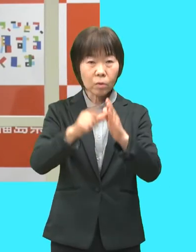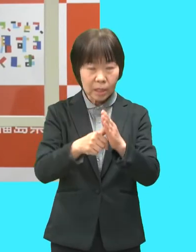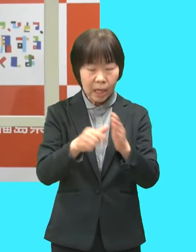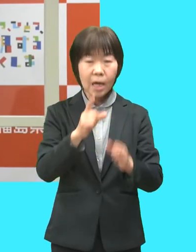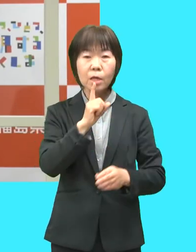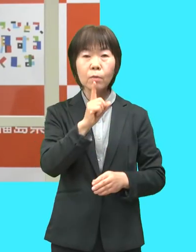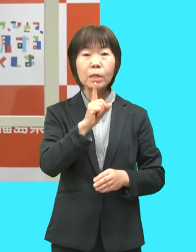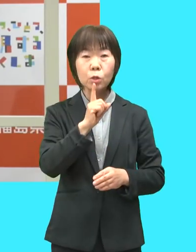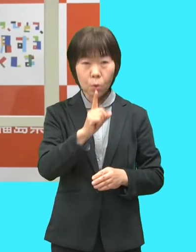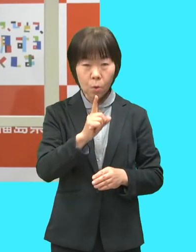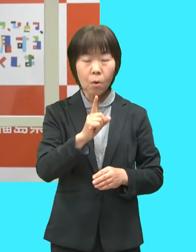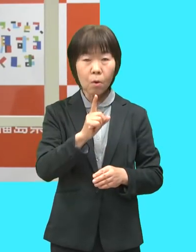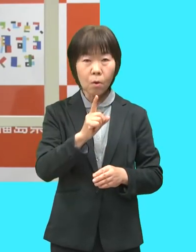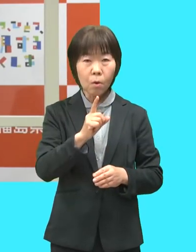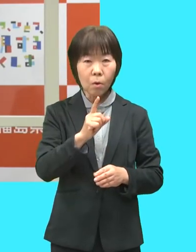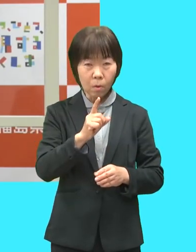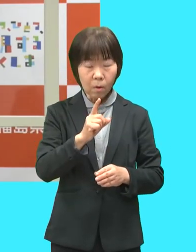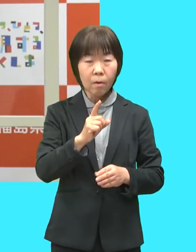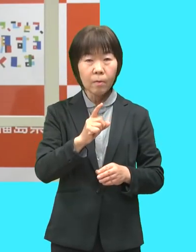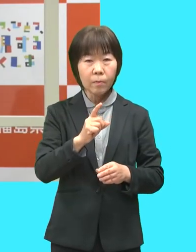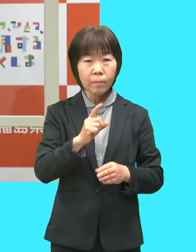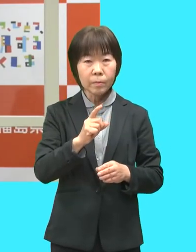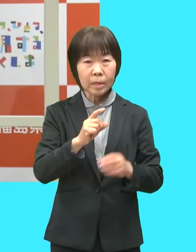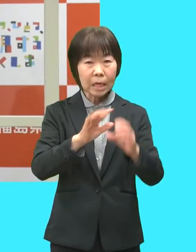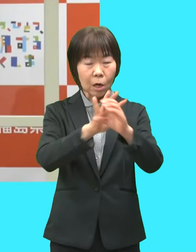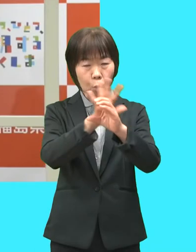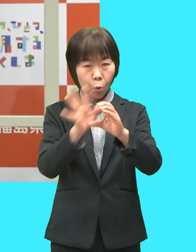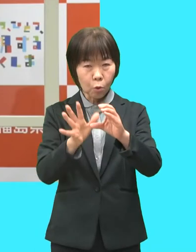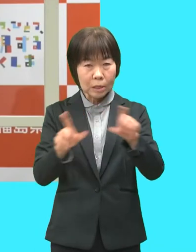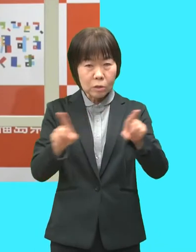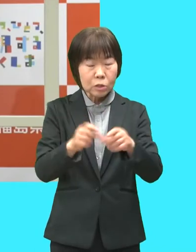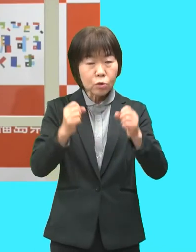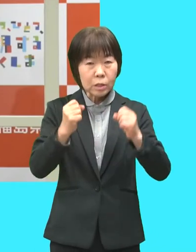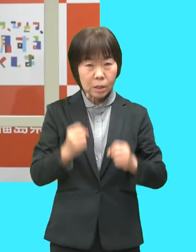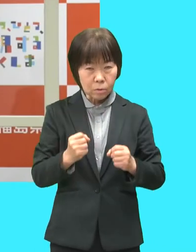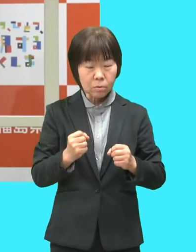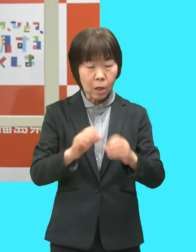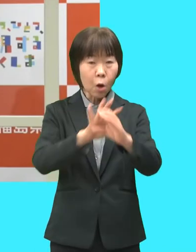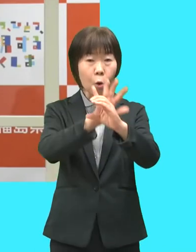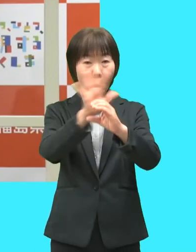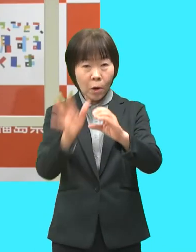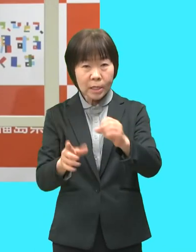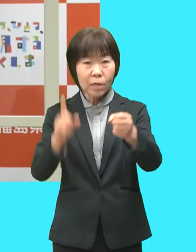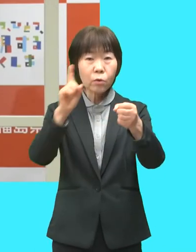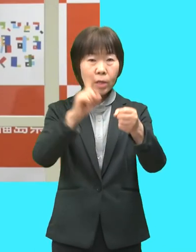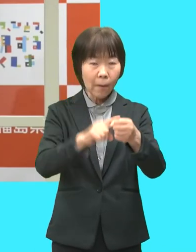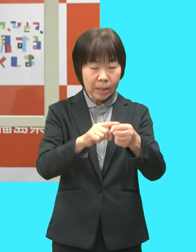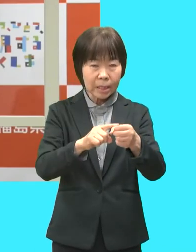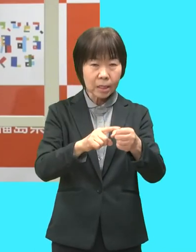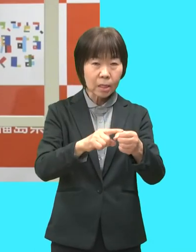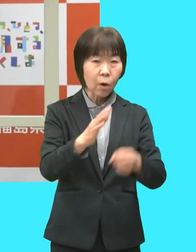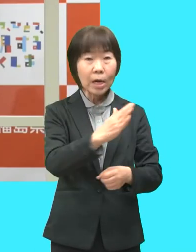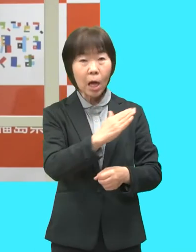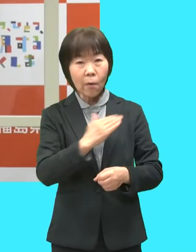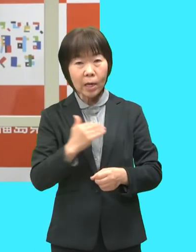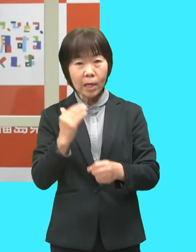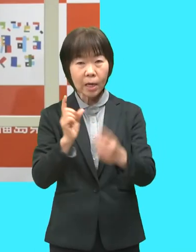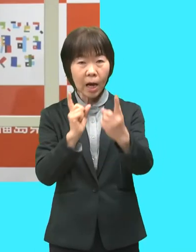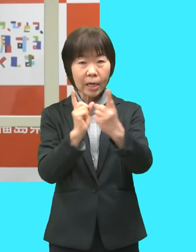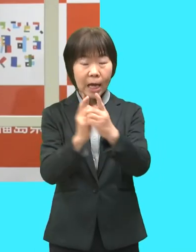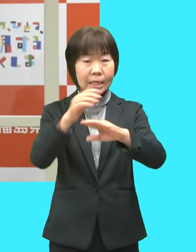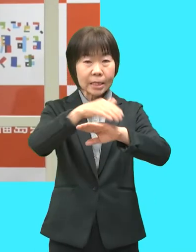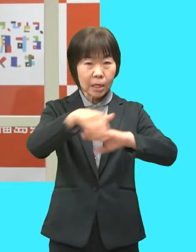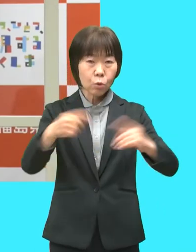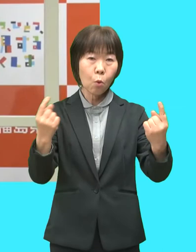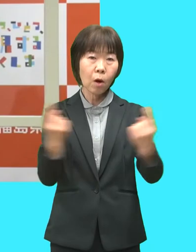で申し上げますと、まだウィズコロナ、コロナによって我々がむしろ対策を変えていかな